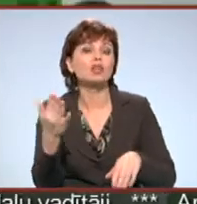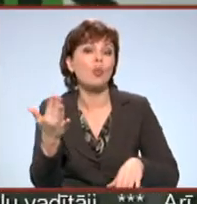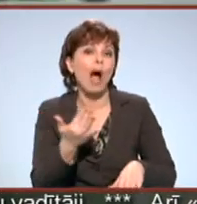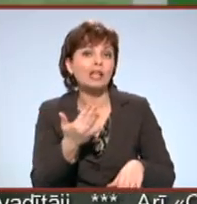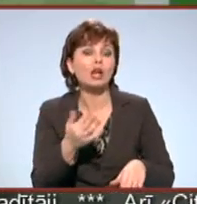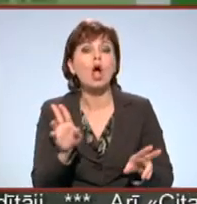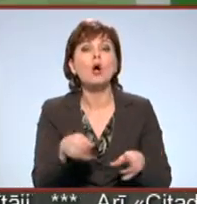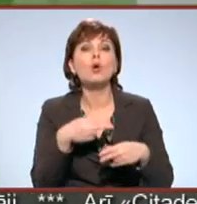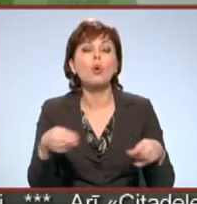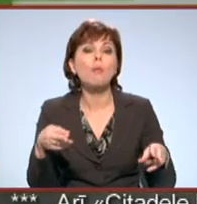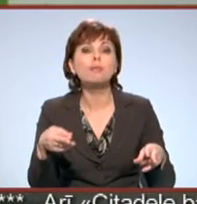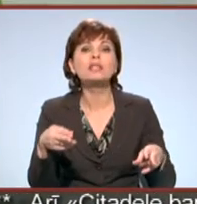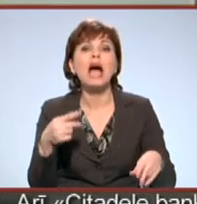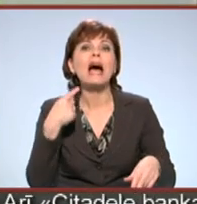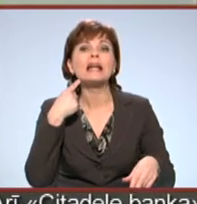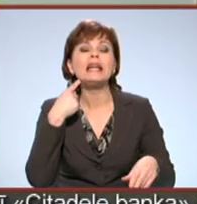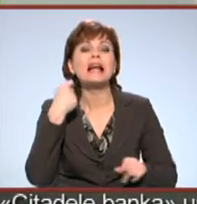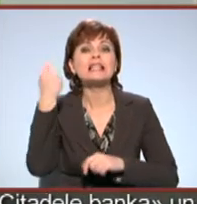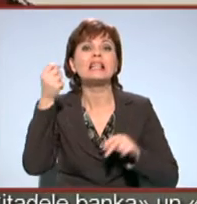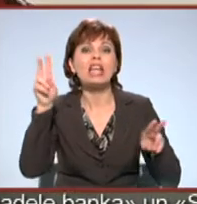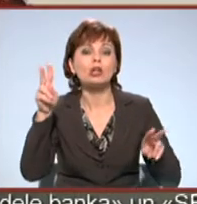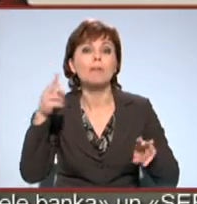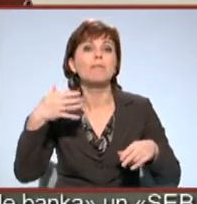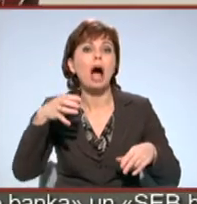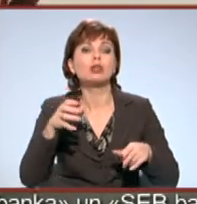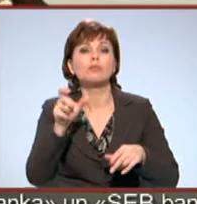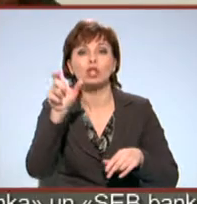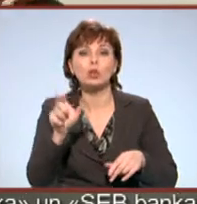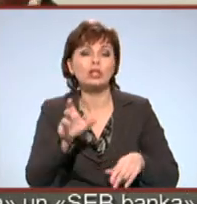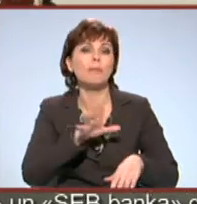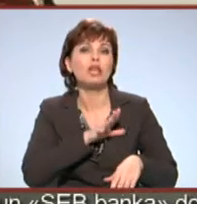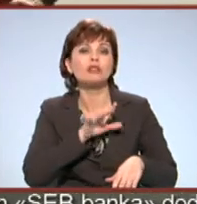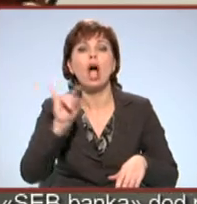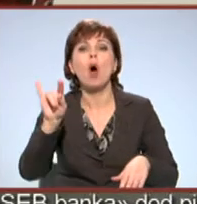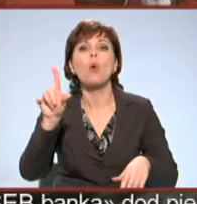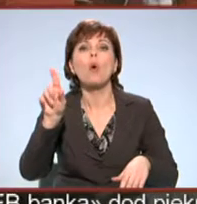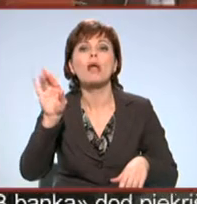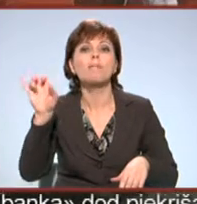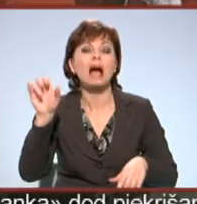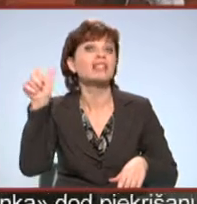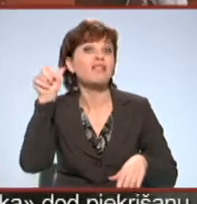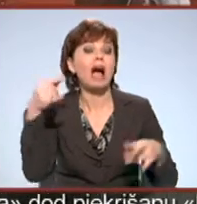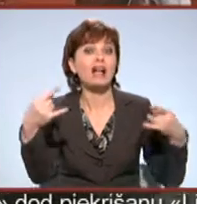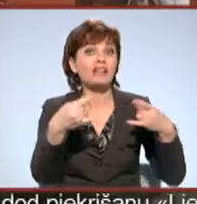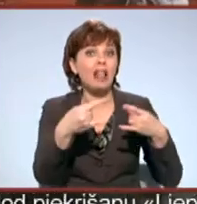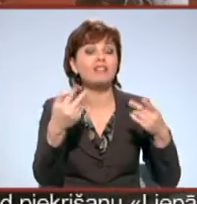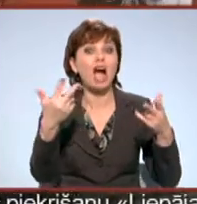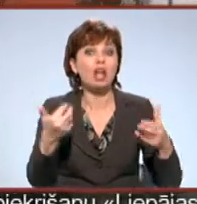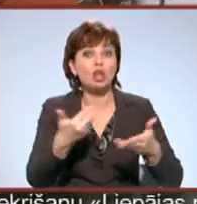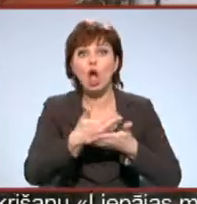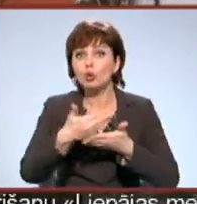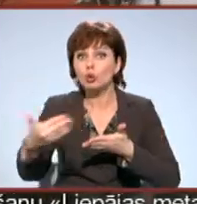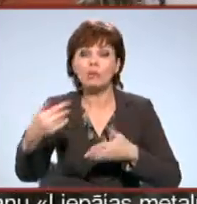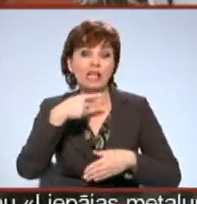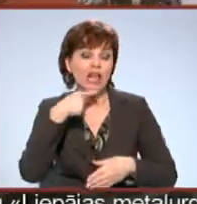hokeja klubs Rīgas Dinamo. Viens no tā padomes locekļiem, Latvijas eksprezidents Guntis Ulmanis, vakar Latvijas televīzijā atzina, ka turpinoties